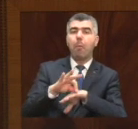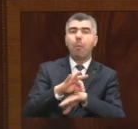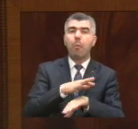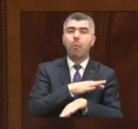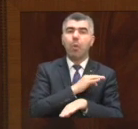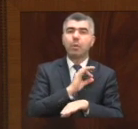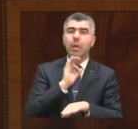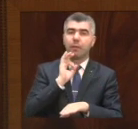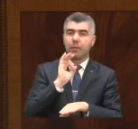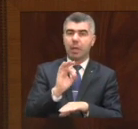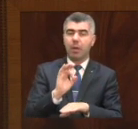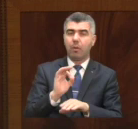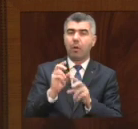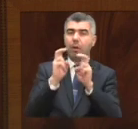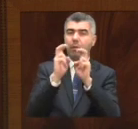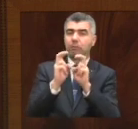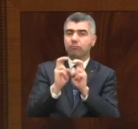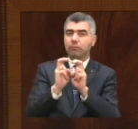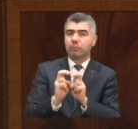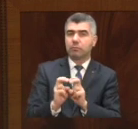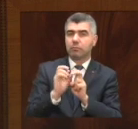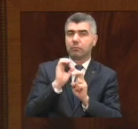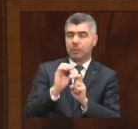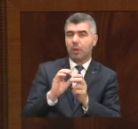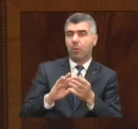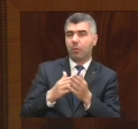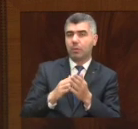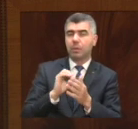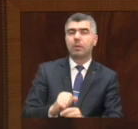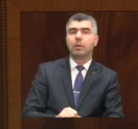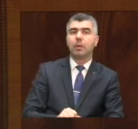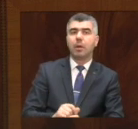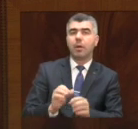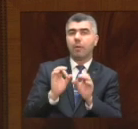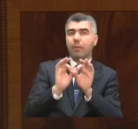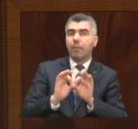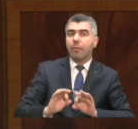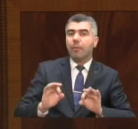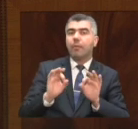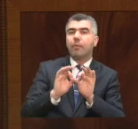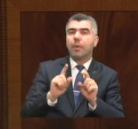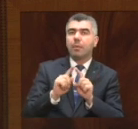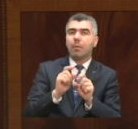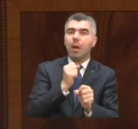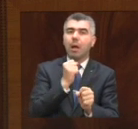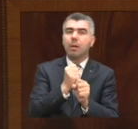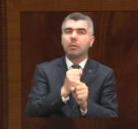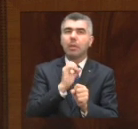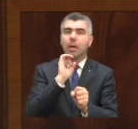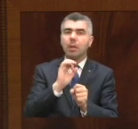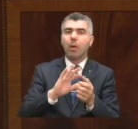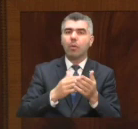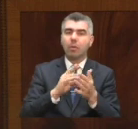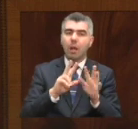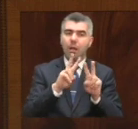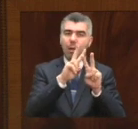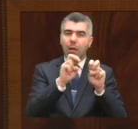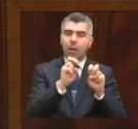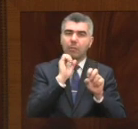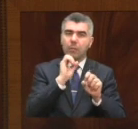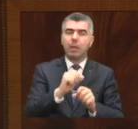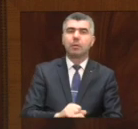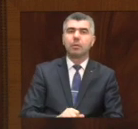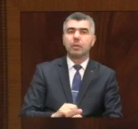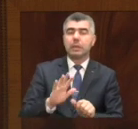وضعف الحكامه مما يحول دون قيامها بشكل فعال بمهامها متعلقه بمراقبه عمليه التعمير